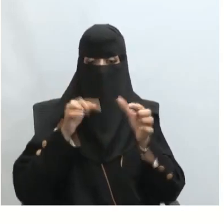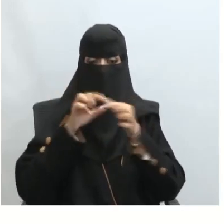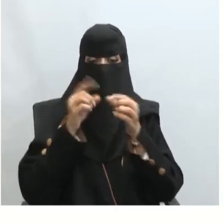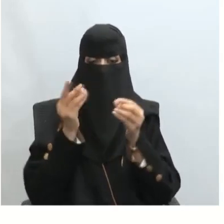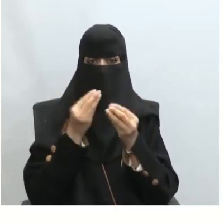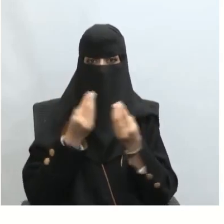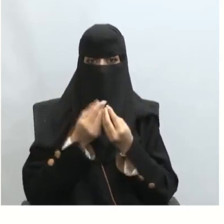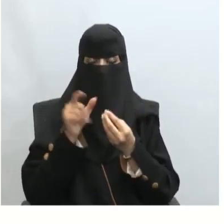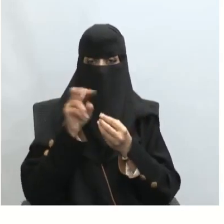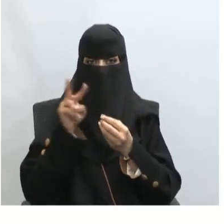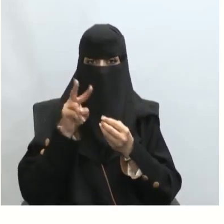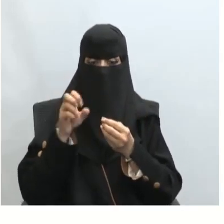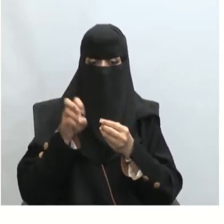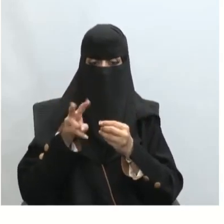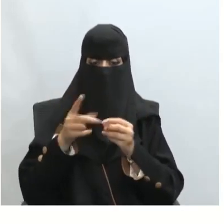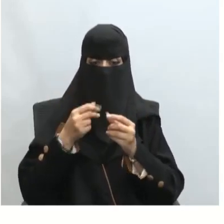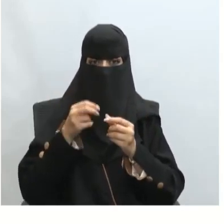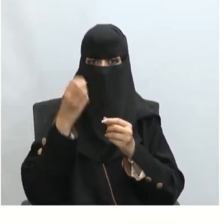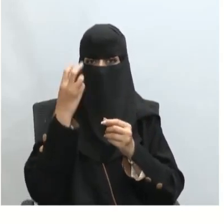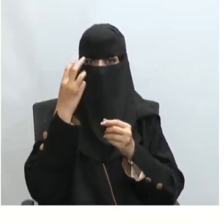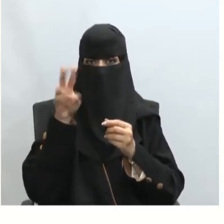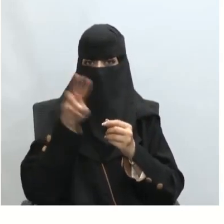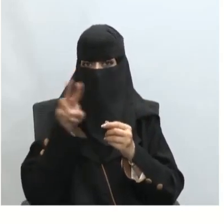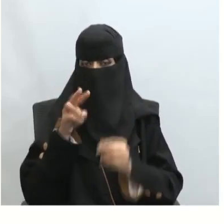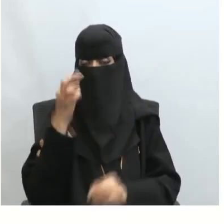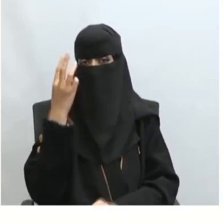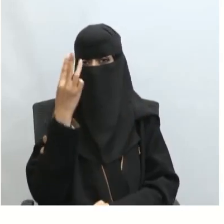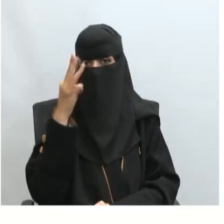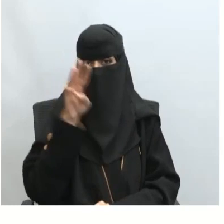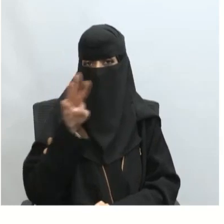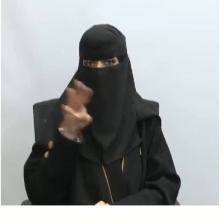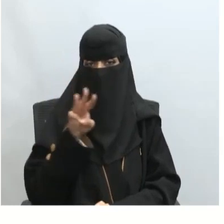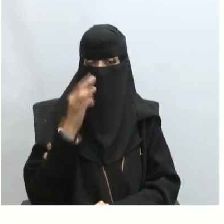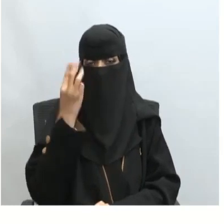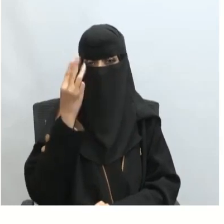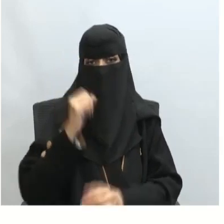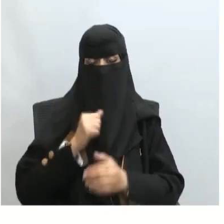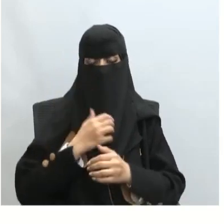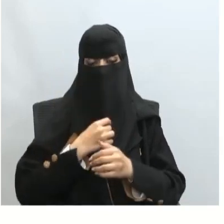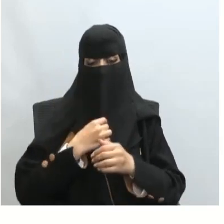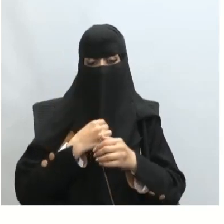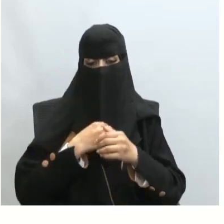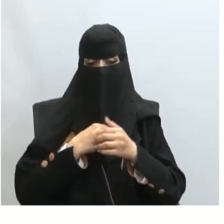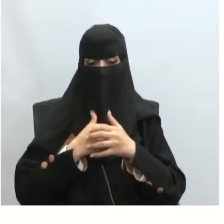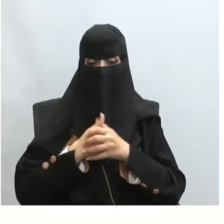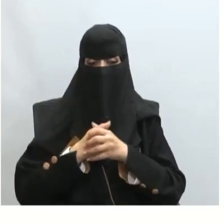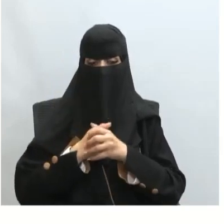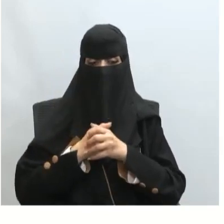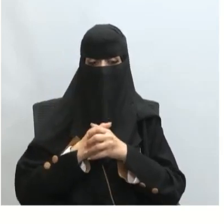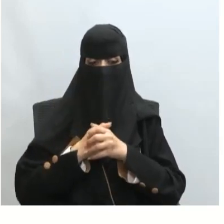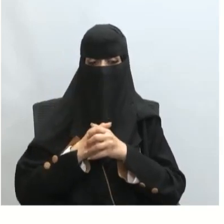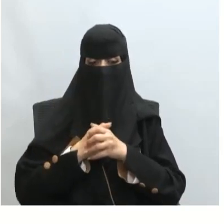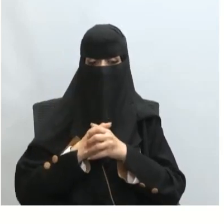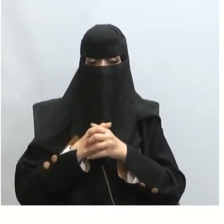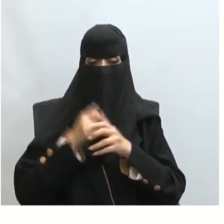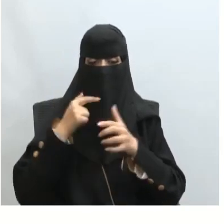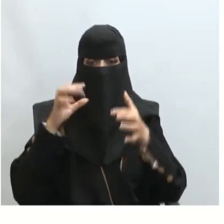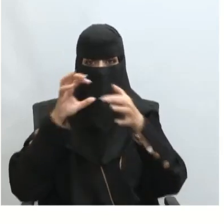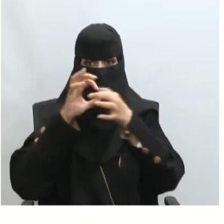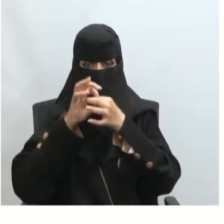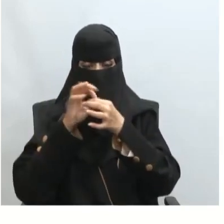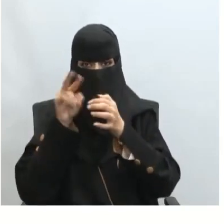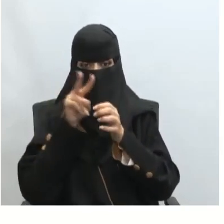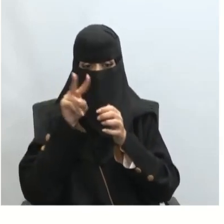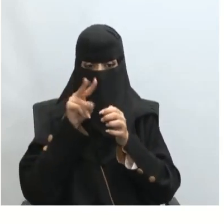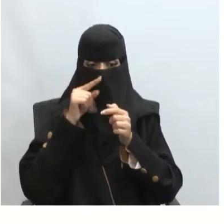بذرتي الكربون المرتبطتين بروابط ثنائيه او ثلاثيه ارتباط اذا